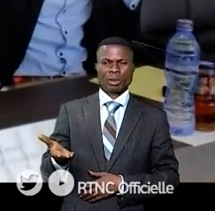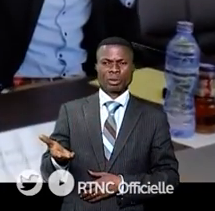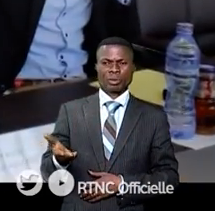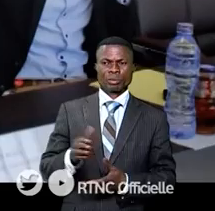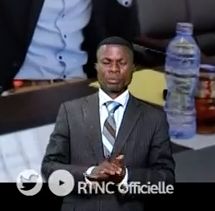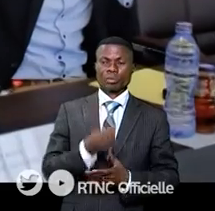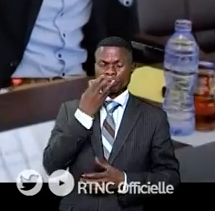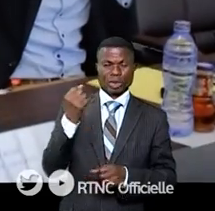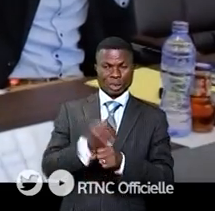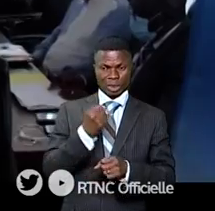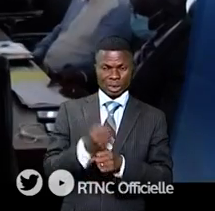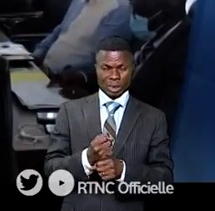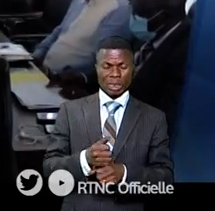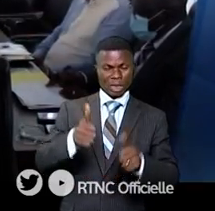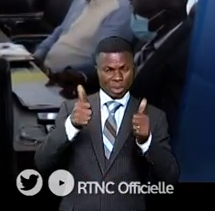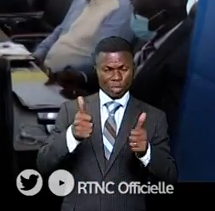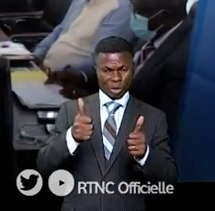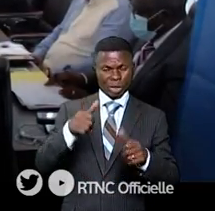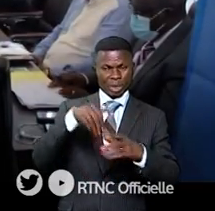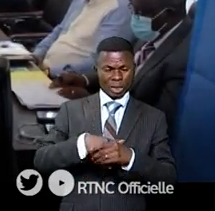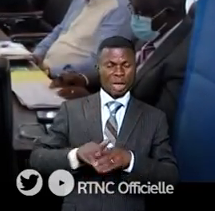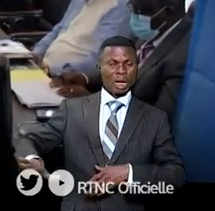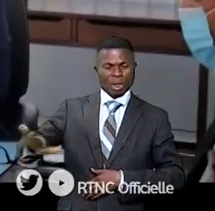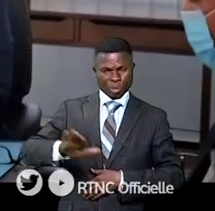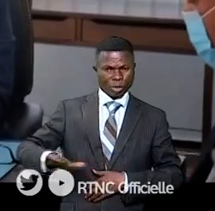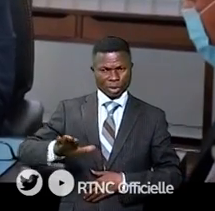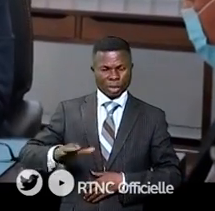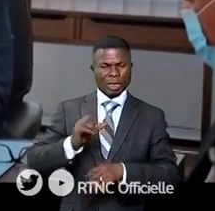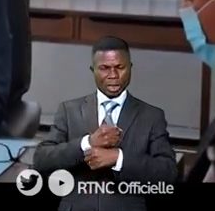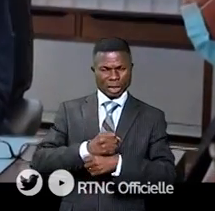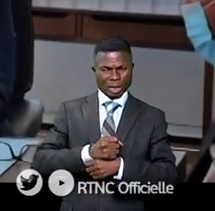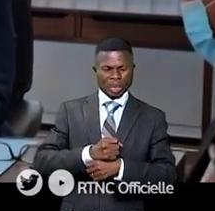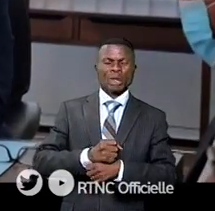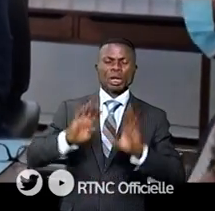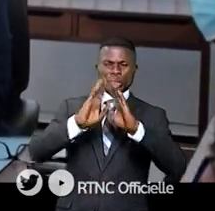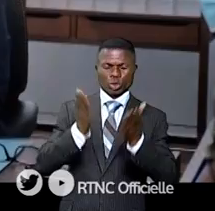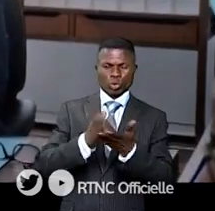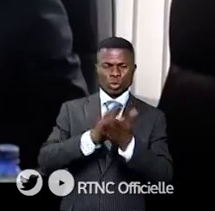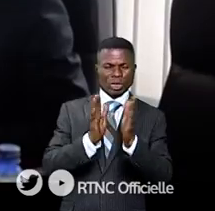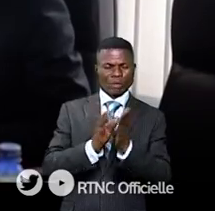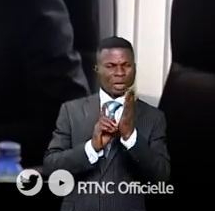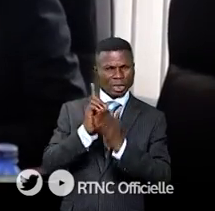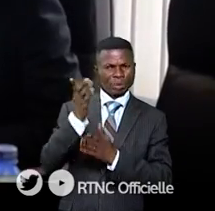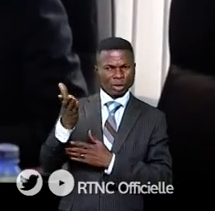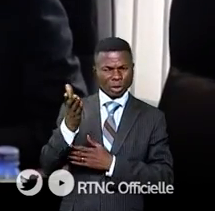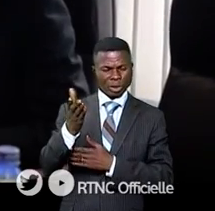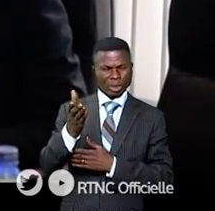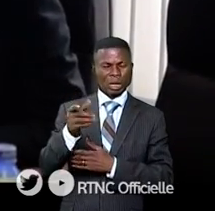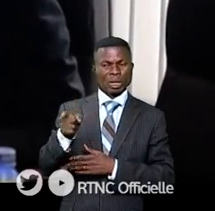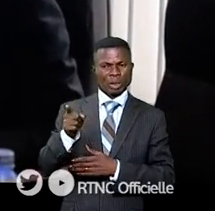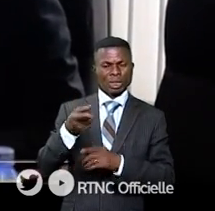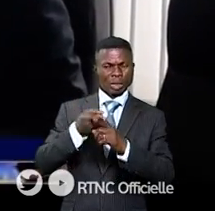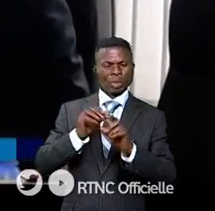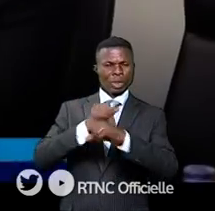Si la sous-traitance est bien implantée dans un pays, elle crée une classe moyenne. Celle-ci, qui est tributaire de